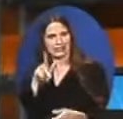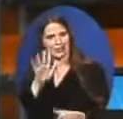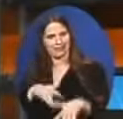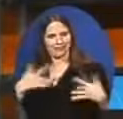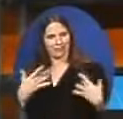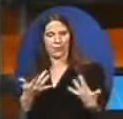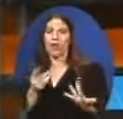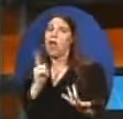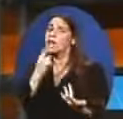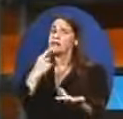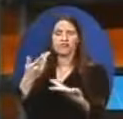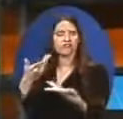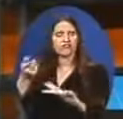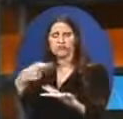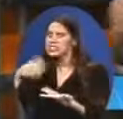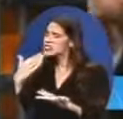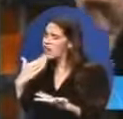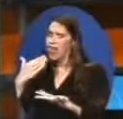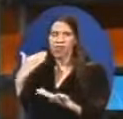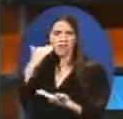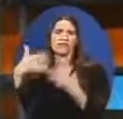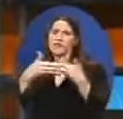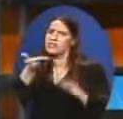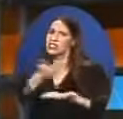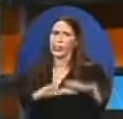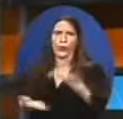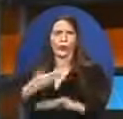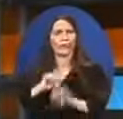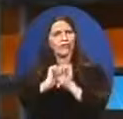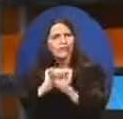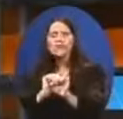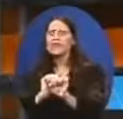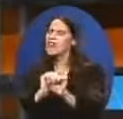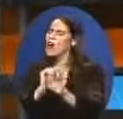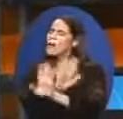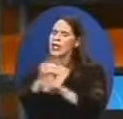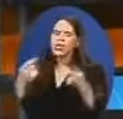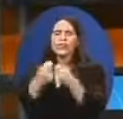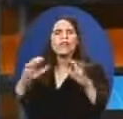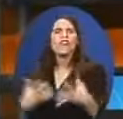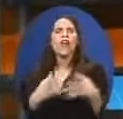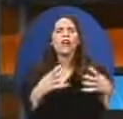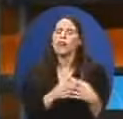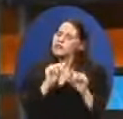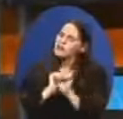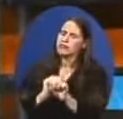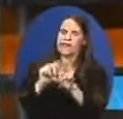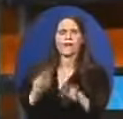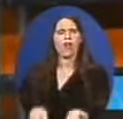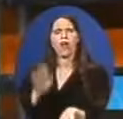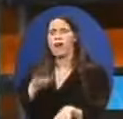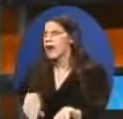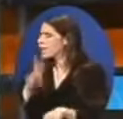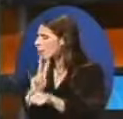העדות הזאת מבוססת על מה שקרוי באנגלית, bipartisan support, זה תמיכה חוצת מפלגות, דו מפלגתית, גם של רפובליקנים, גם